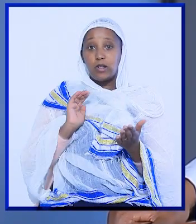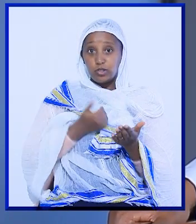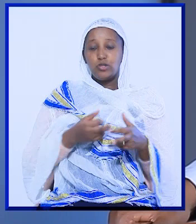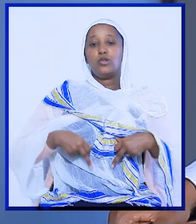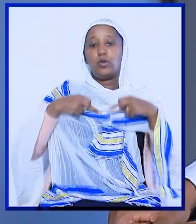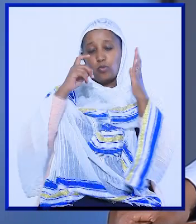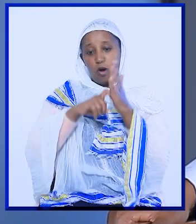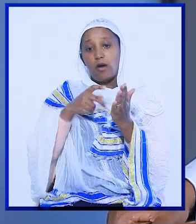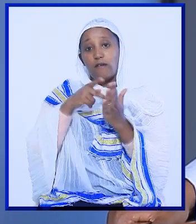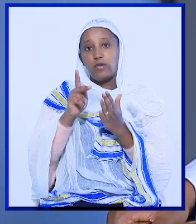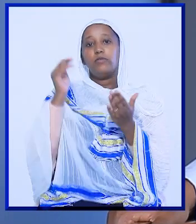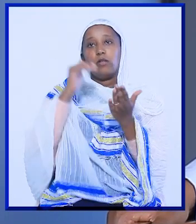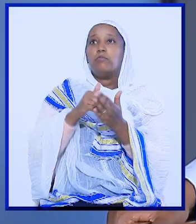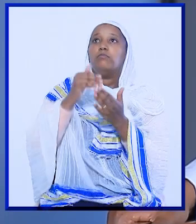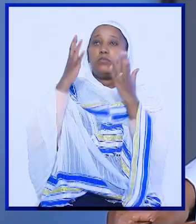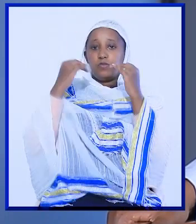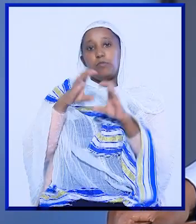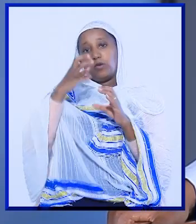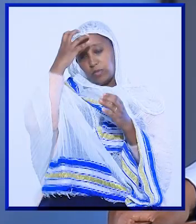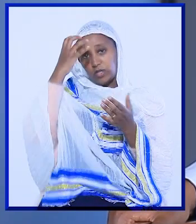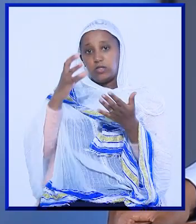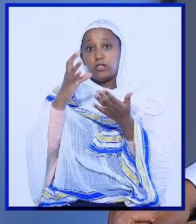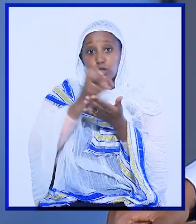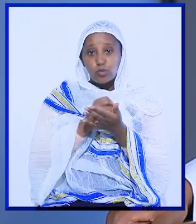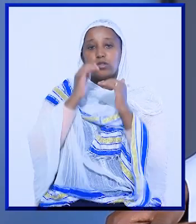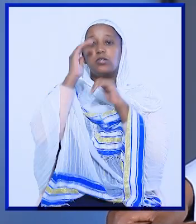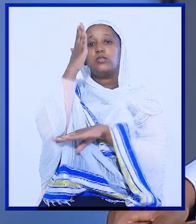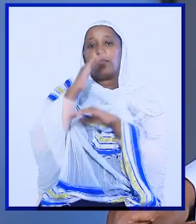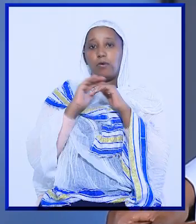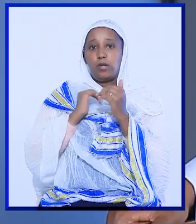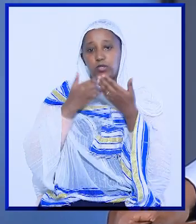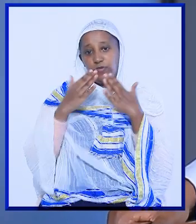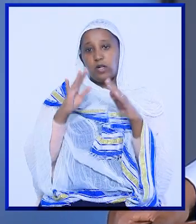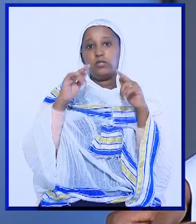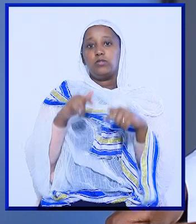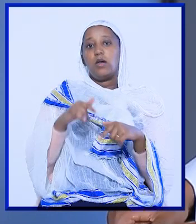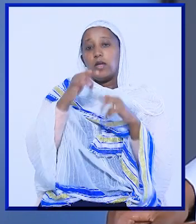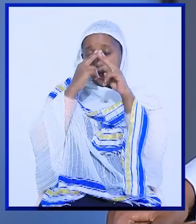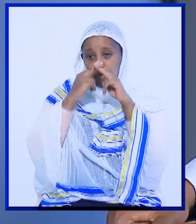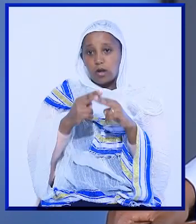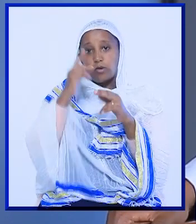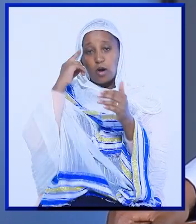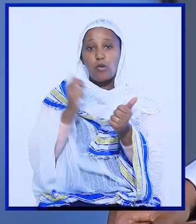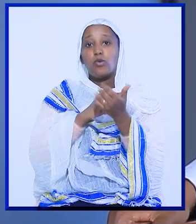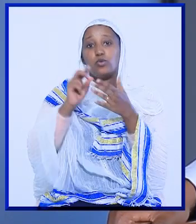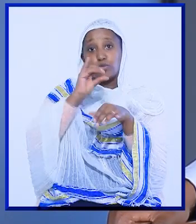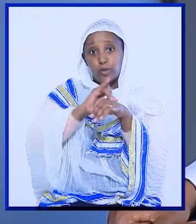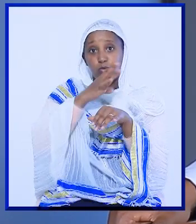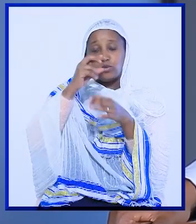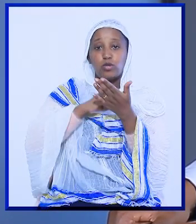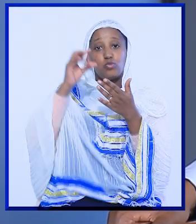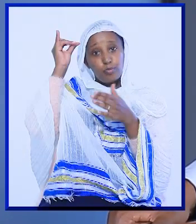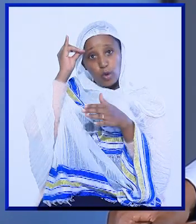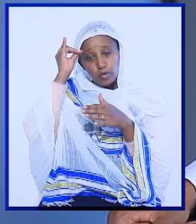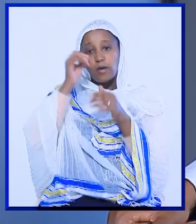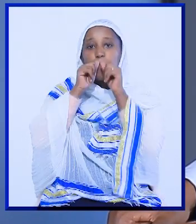ኖረልንለት ለክርስትናችን ህይወት ዋጋ ከፍለንለት ደግሞ ተስፋ የምናደርገው መንግስት እንድንወርስ እግዚአብሔር አምላካችን ይፍቀድልን። ዛሬ